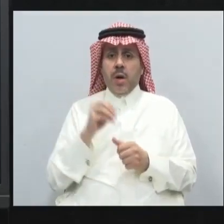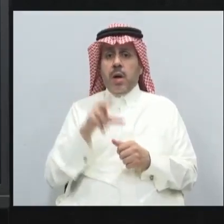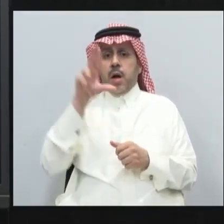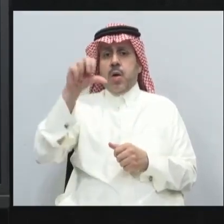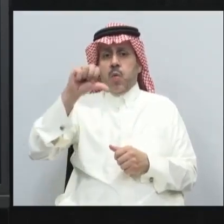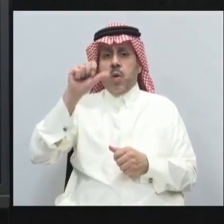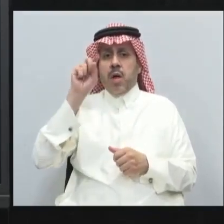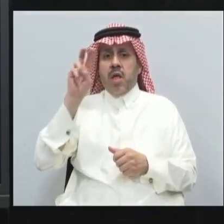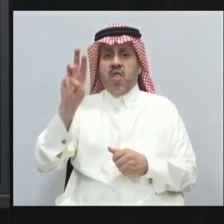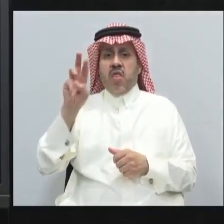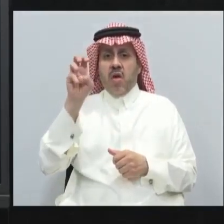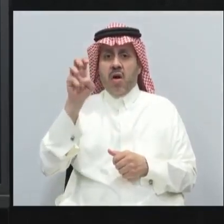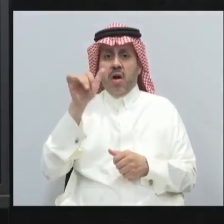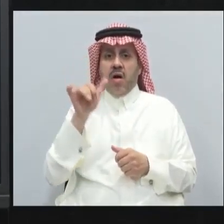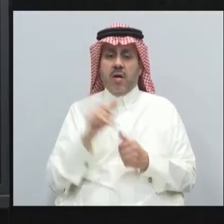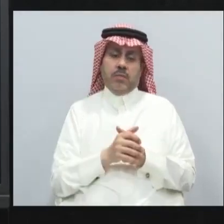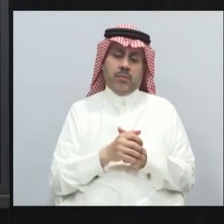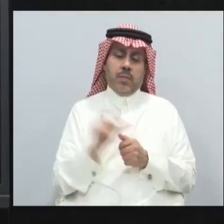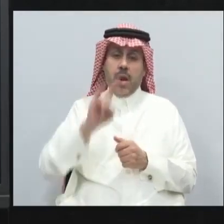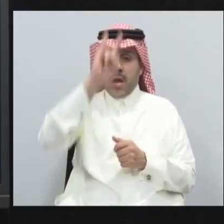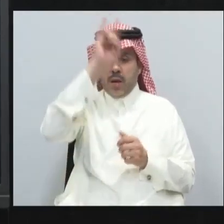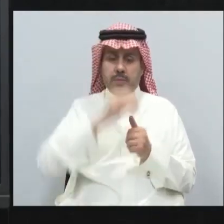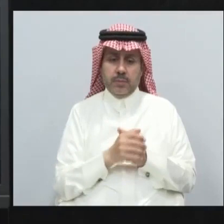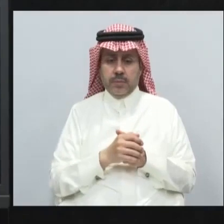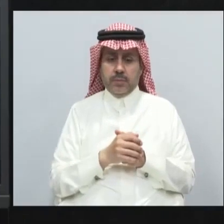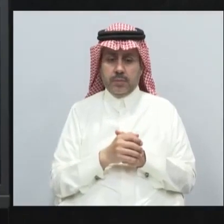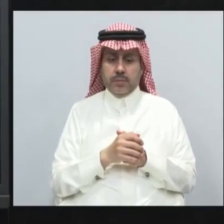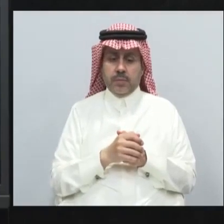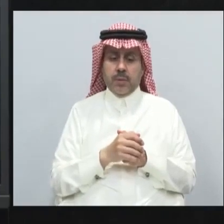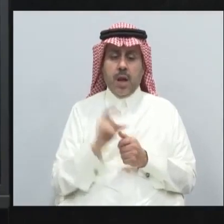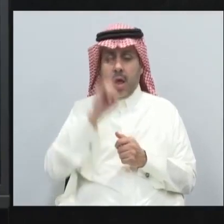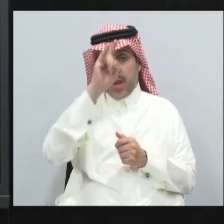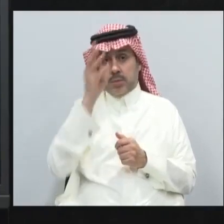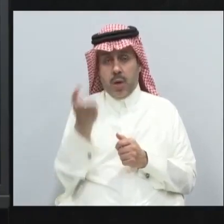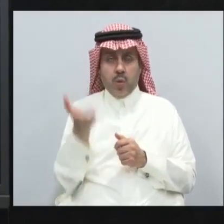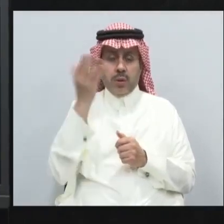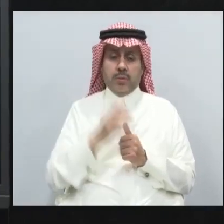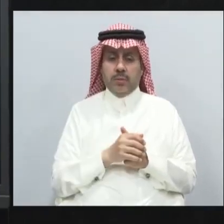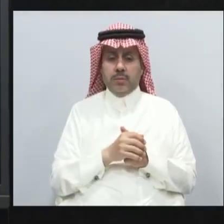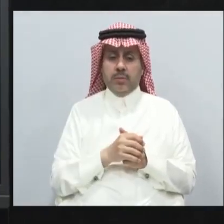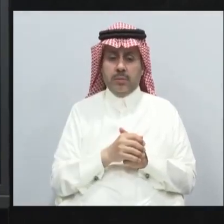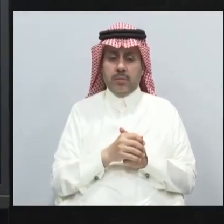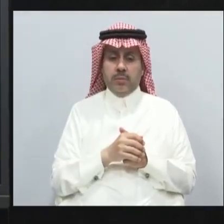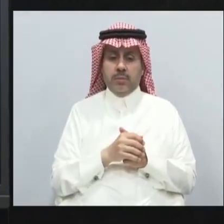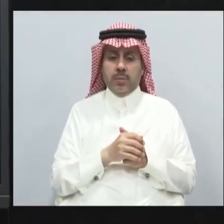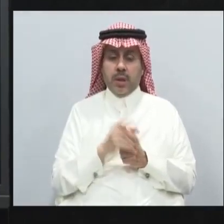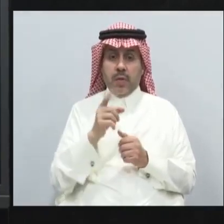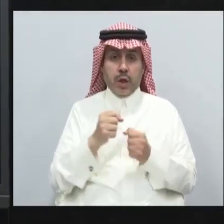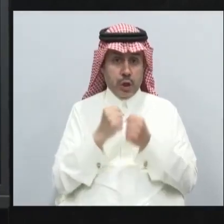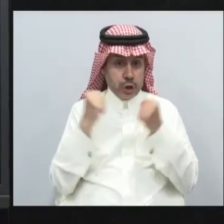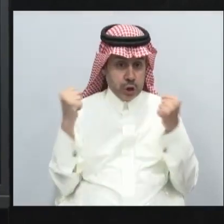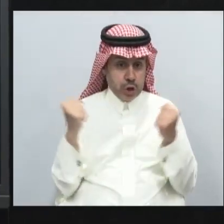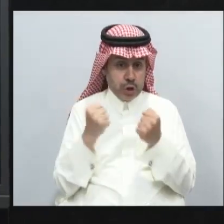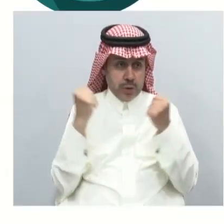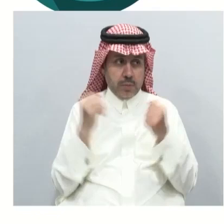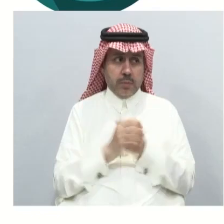ما هي العروه الوثقى هي لا اله الا الله سبحانه وتعالى انظروا لهذا النشاط